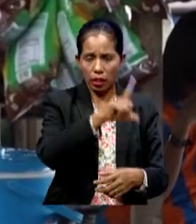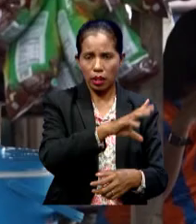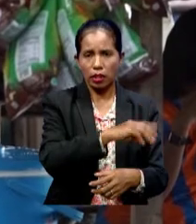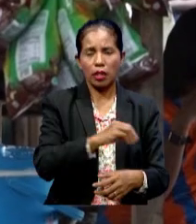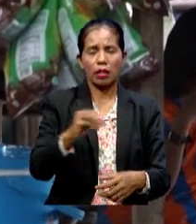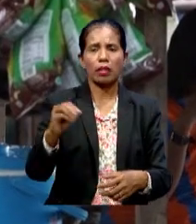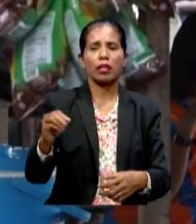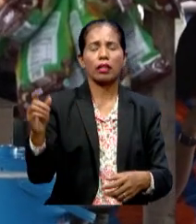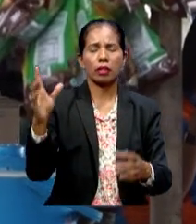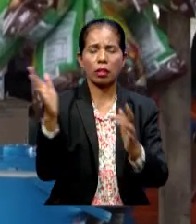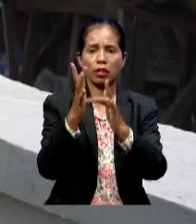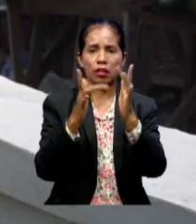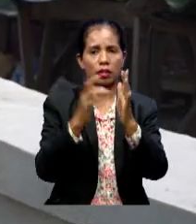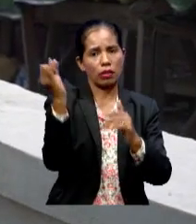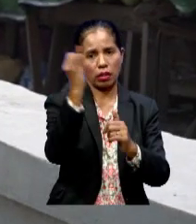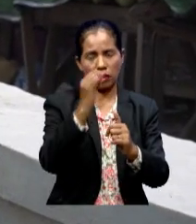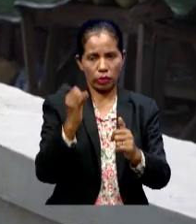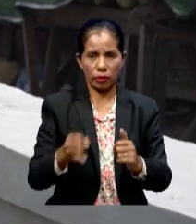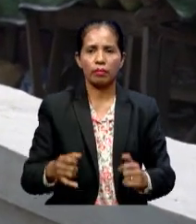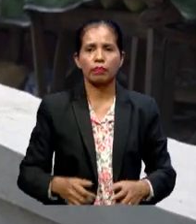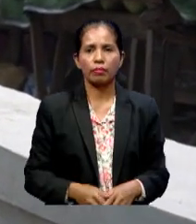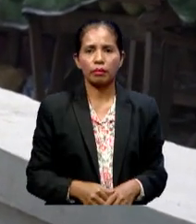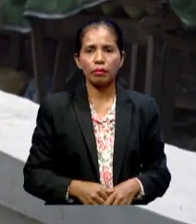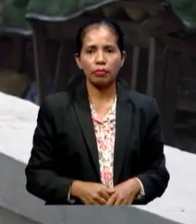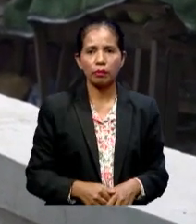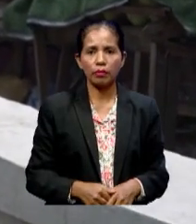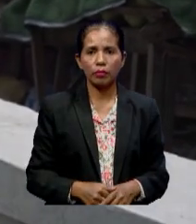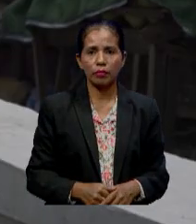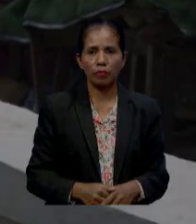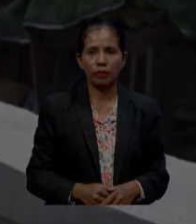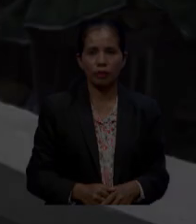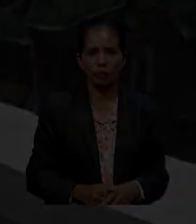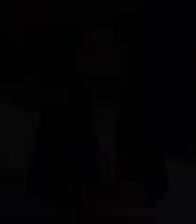metiaut toi ia area branca. Leopoldina de Carvalho, Tomás Soares, Giameni.